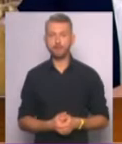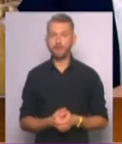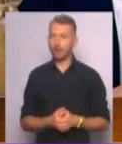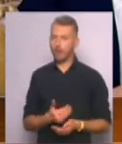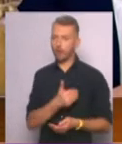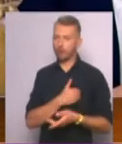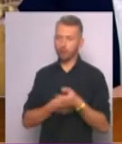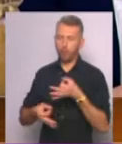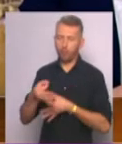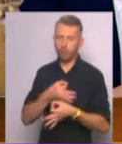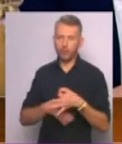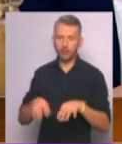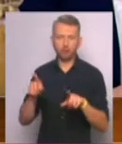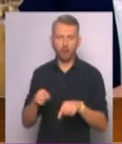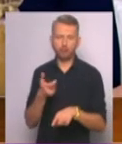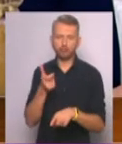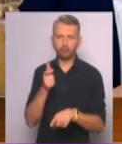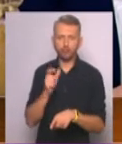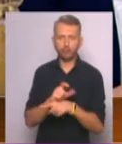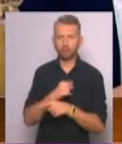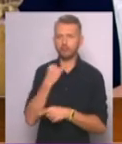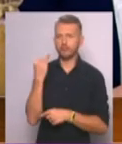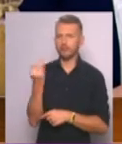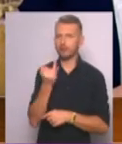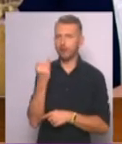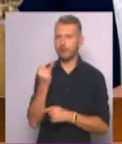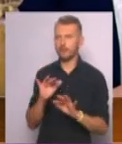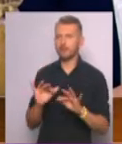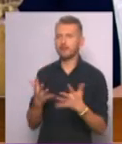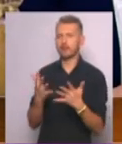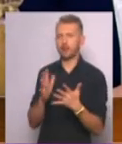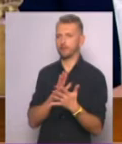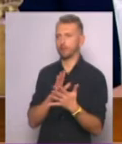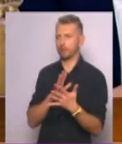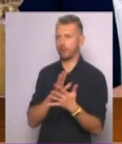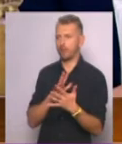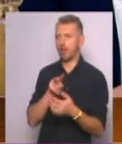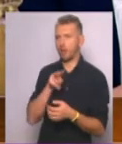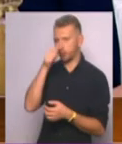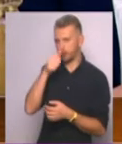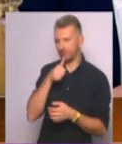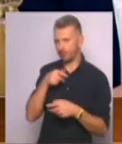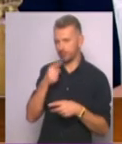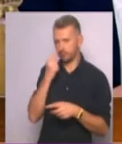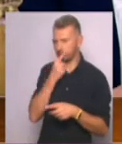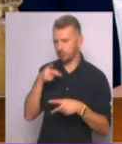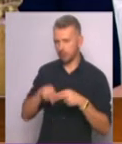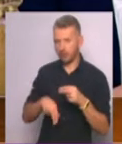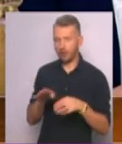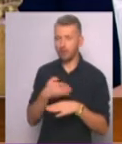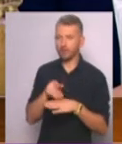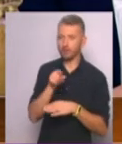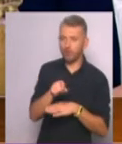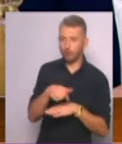з вами обговорити також досить такий цікавий інцидент, який трапився в кінці лютого між вами та